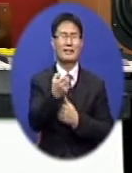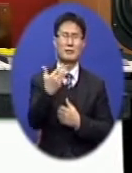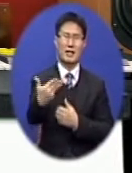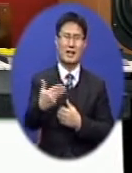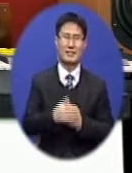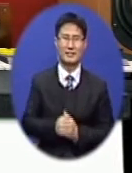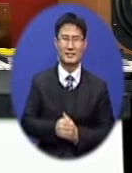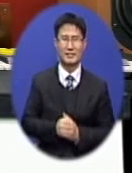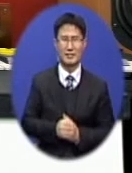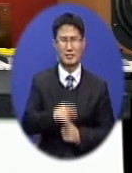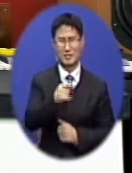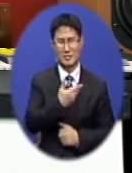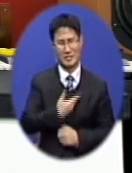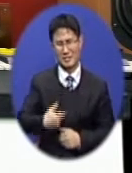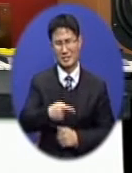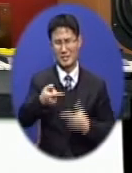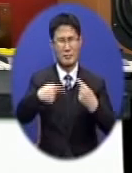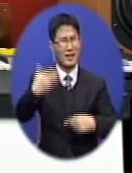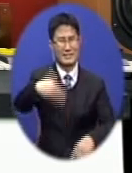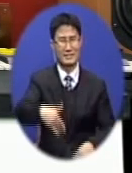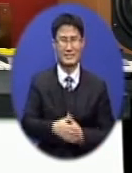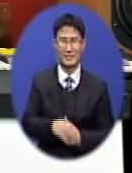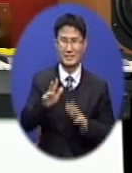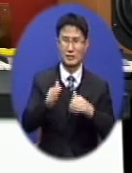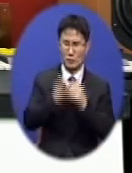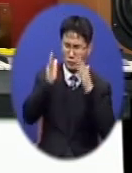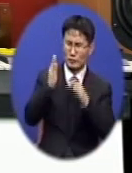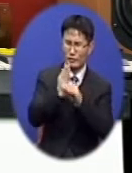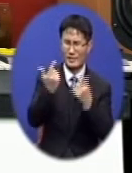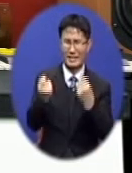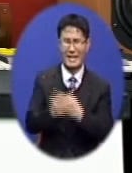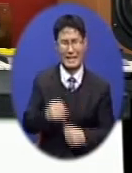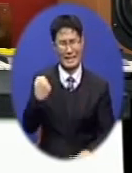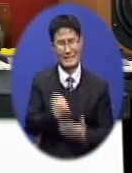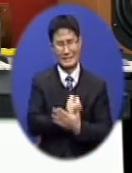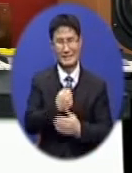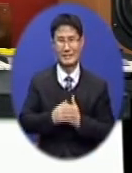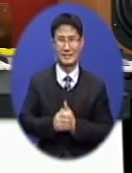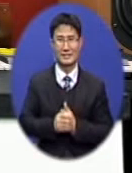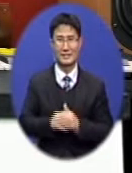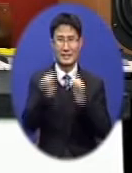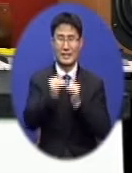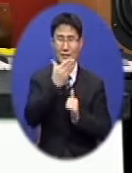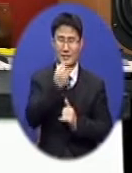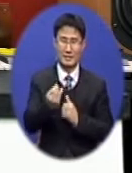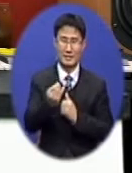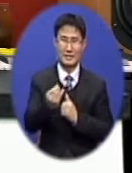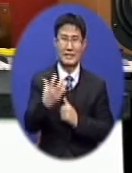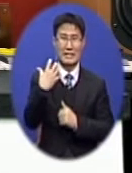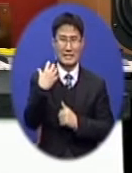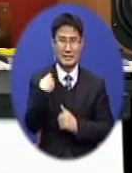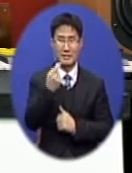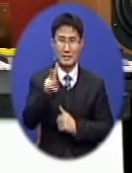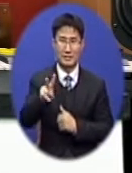78표. 오, 네. 순전히 제자들이 아직 참여를 안 한 거예요. 아, 제자들이 지금 공부하고 있나 봐요. 공부하고 있나 봐요. 네. 네. 사회복지 의무 채널인